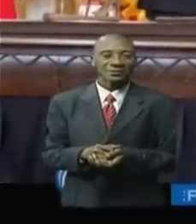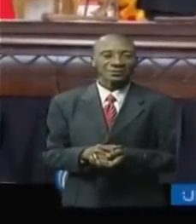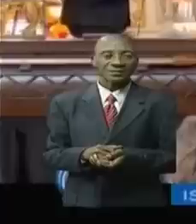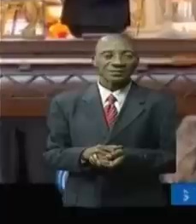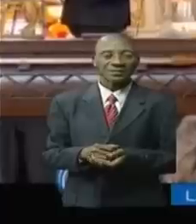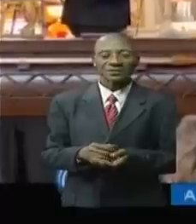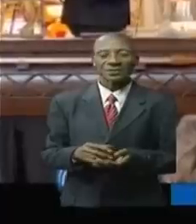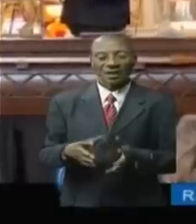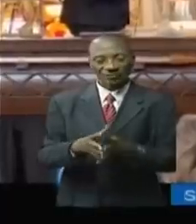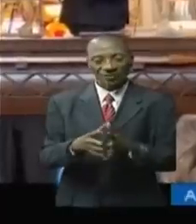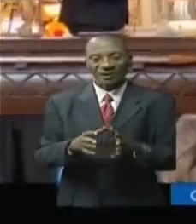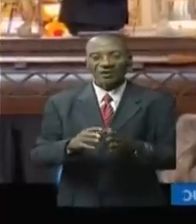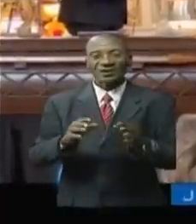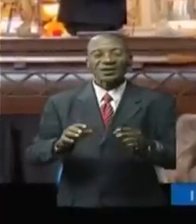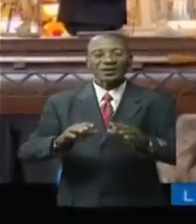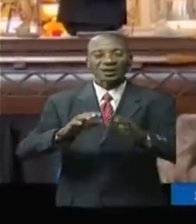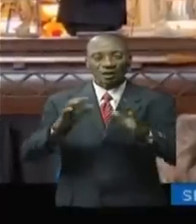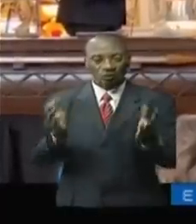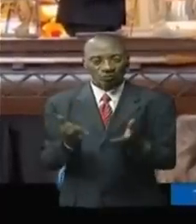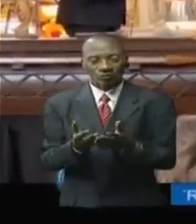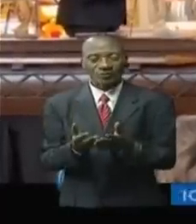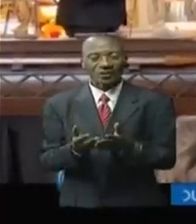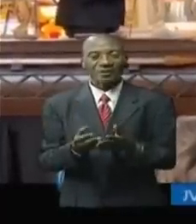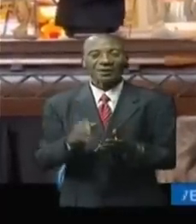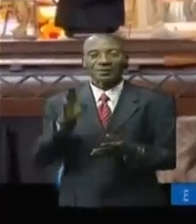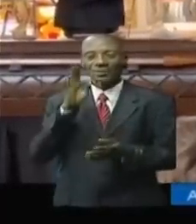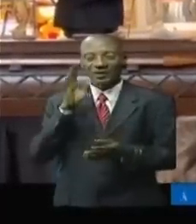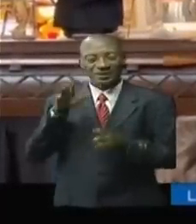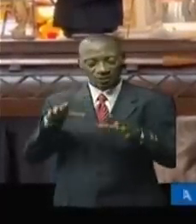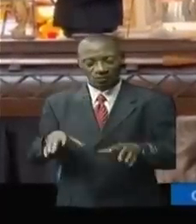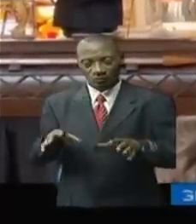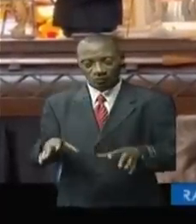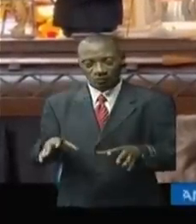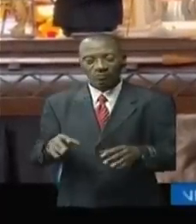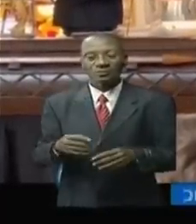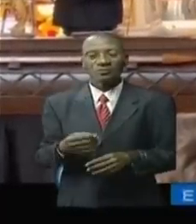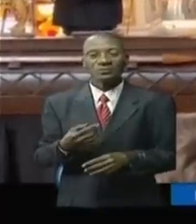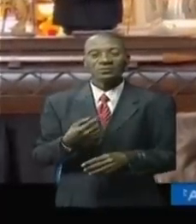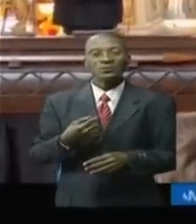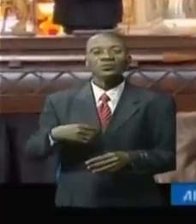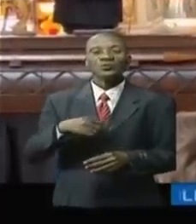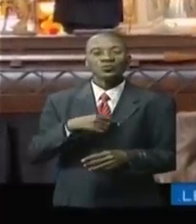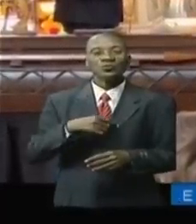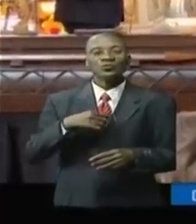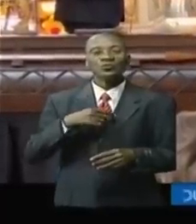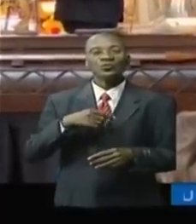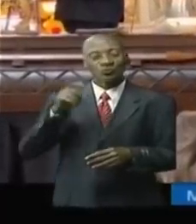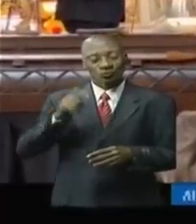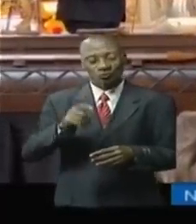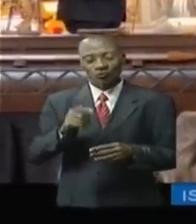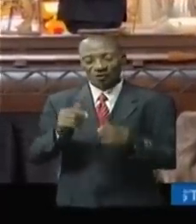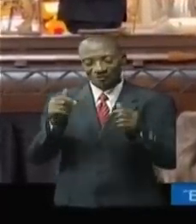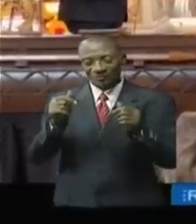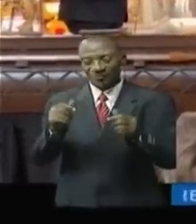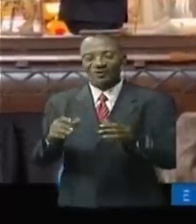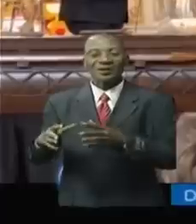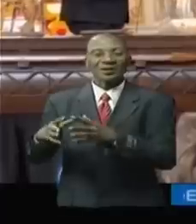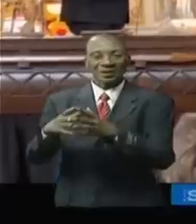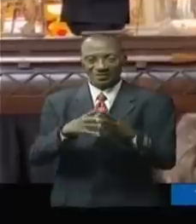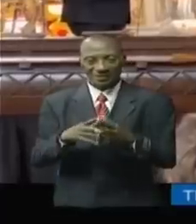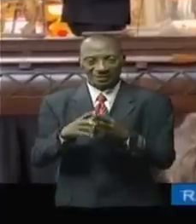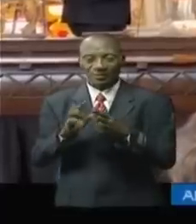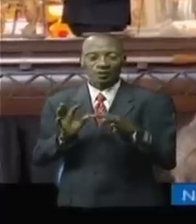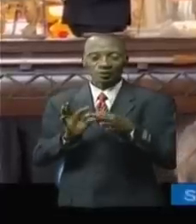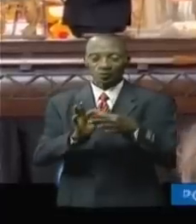domination. Évoquer Lumumba aujourd'hui avec nos jeunes générations, c'est